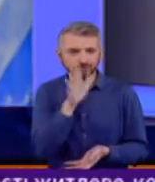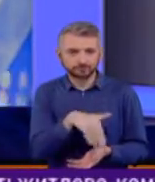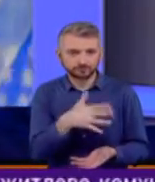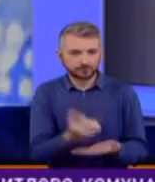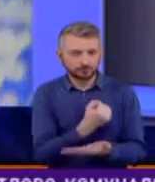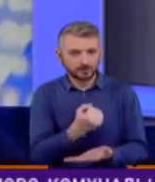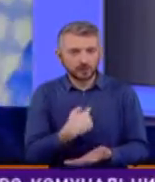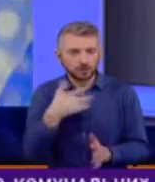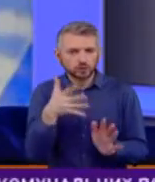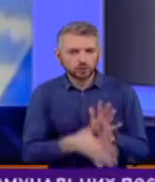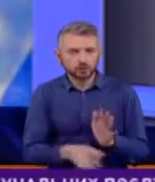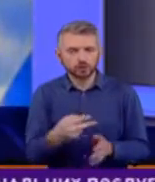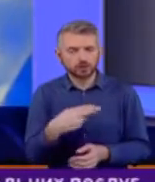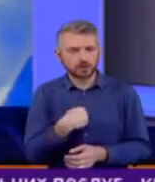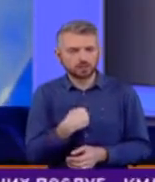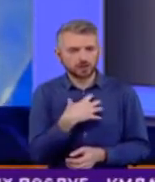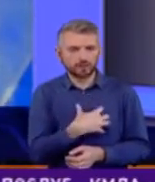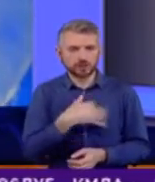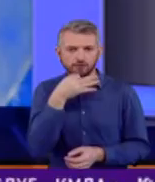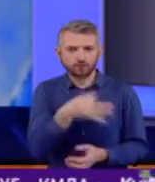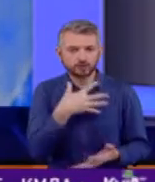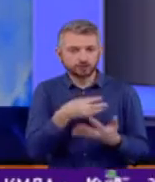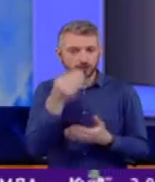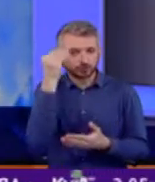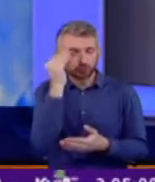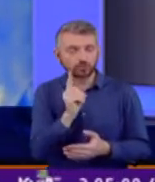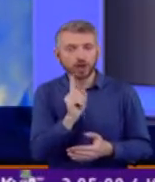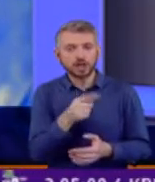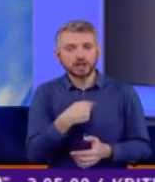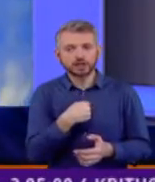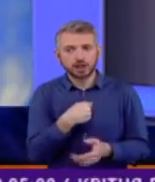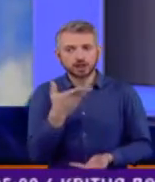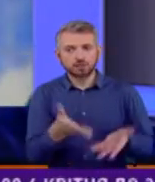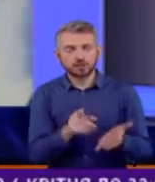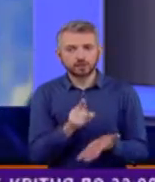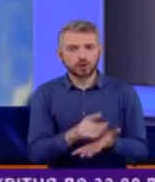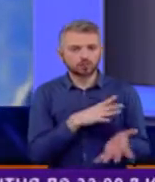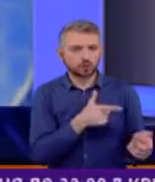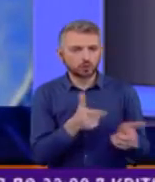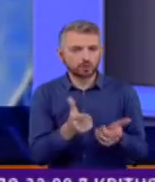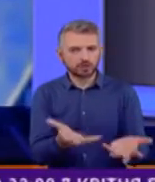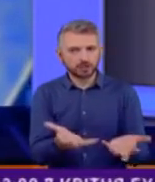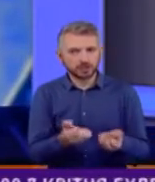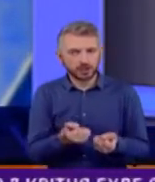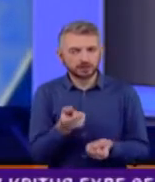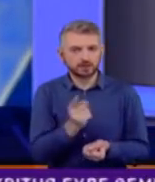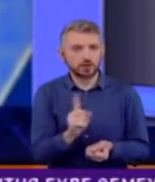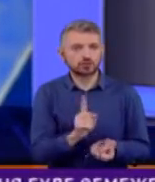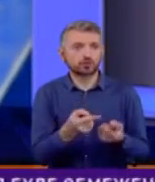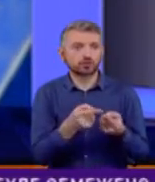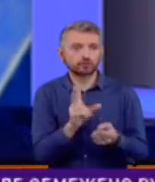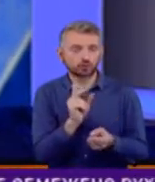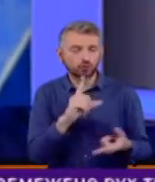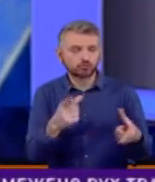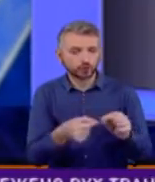я розумію, що для мене важливо висловити свою думку, але в той же час я, напевно, маю бути готова прийняти те, що в другому